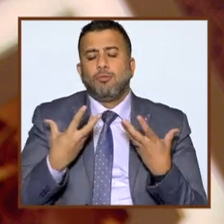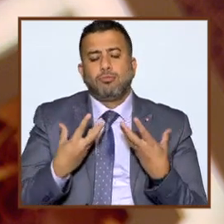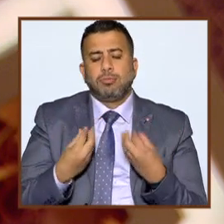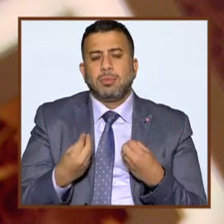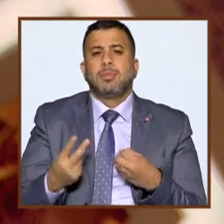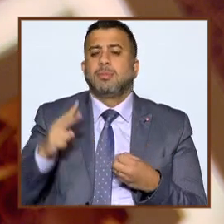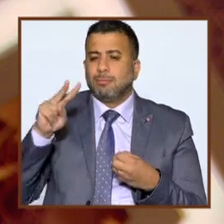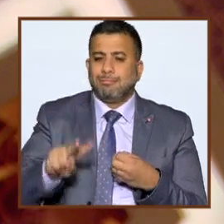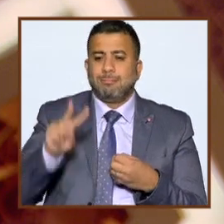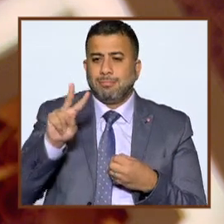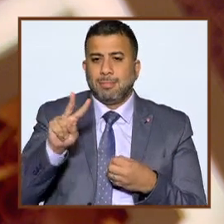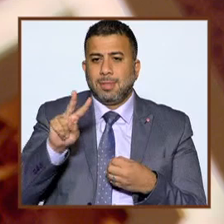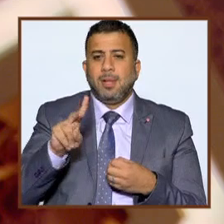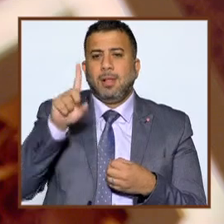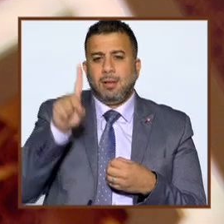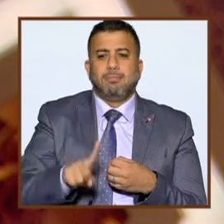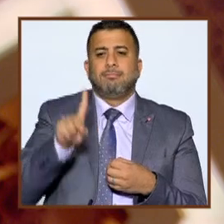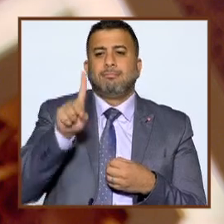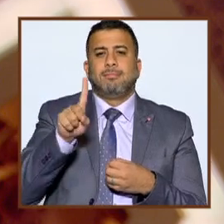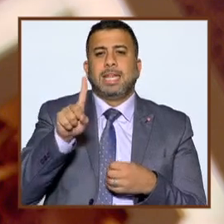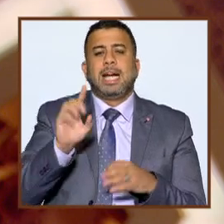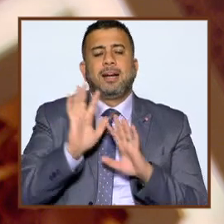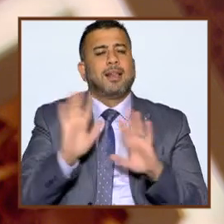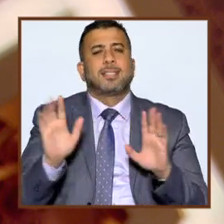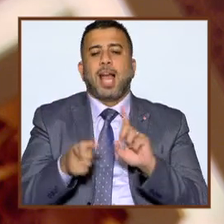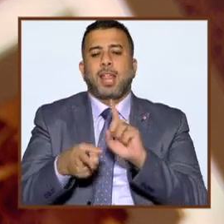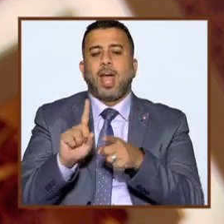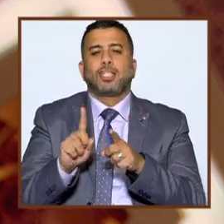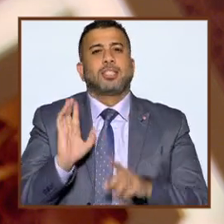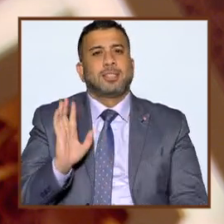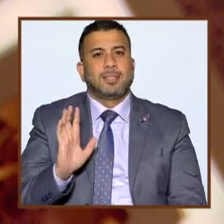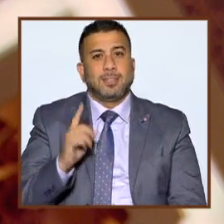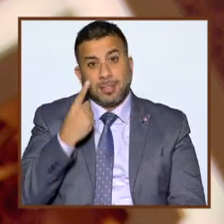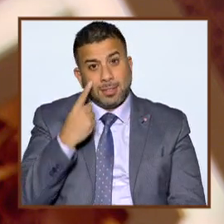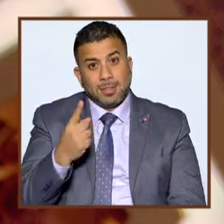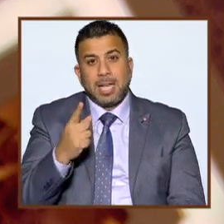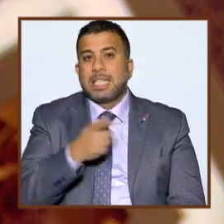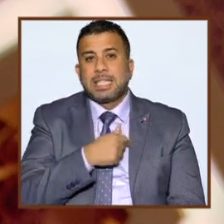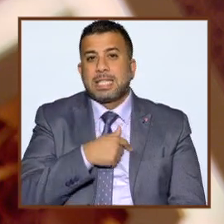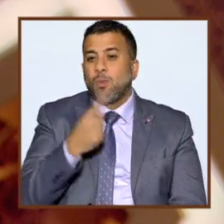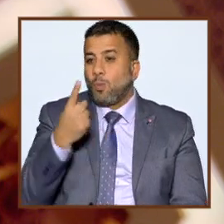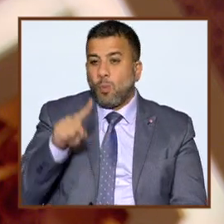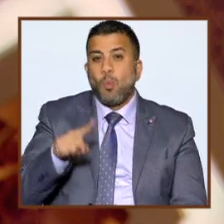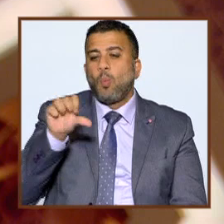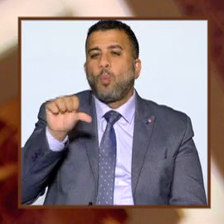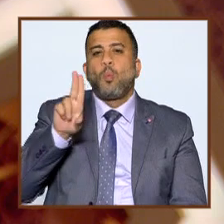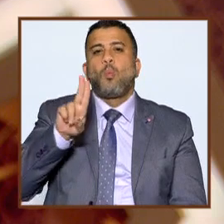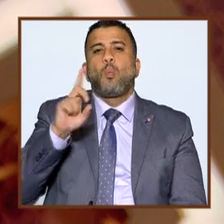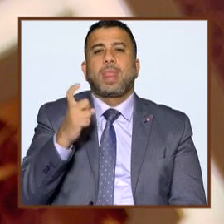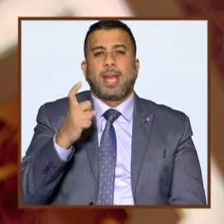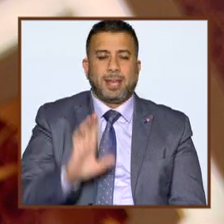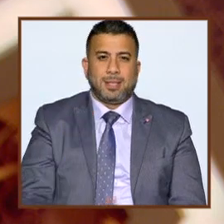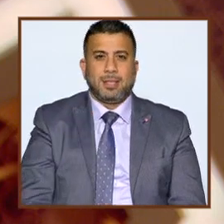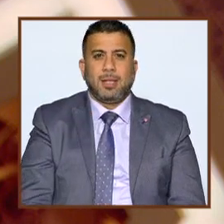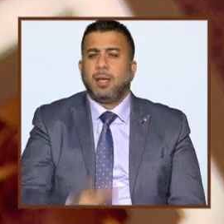ثم يصلي ركعتين، ثم يصلي ركعة وهي الوتر، وهي الوتر. وثبت عنه صلى الله عليه